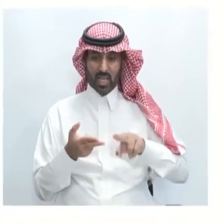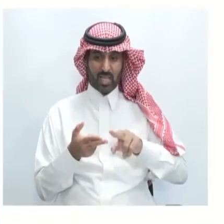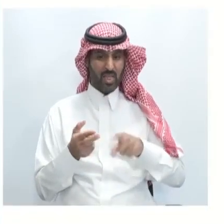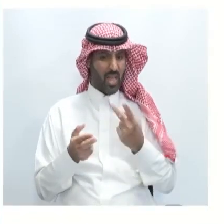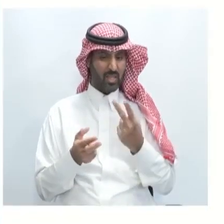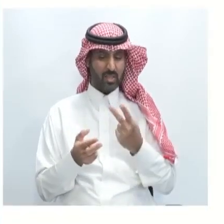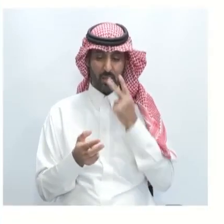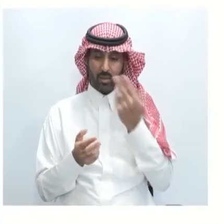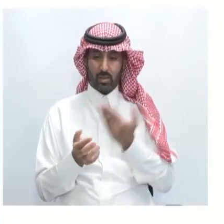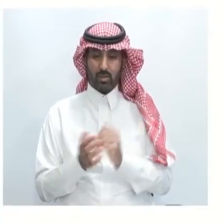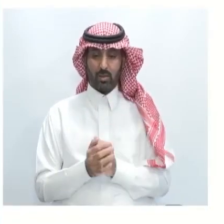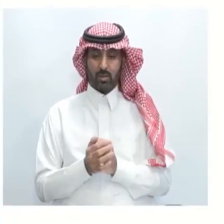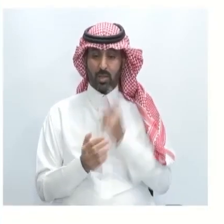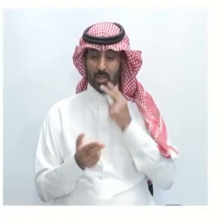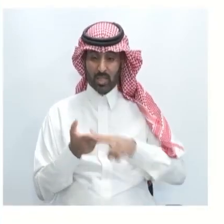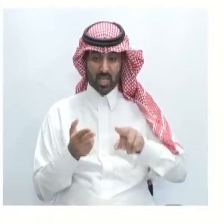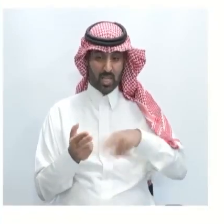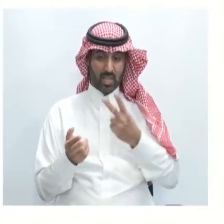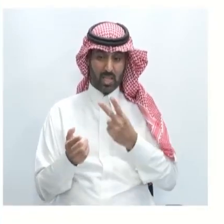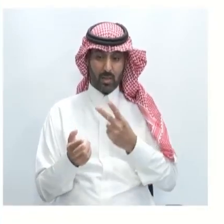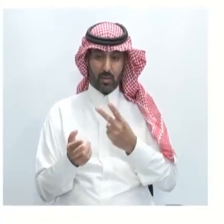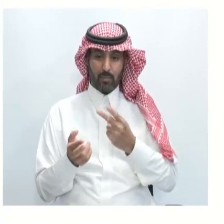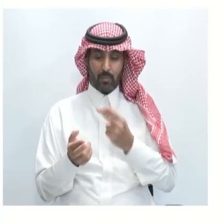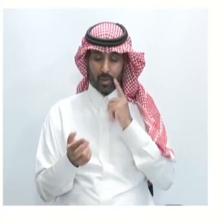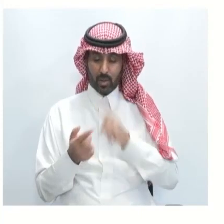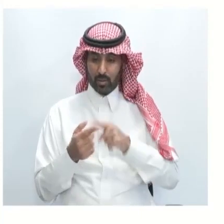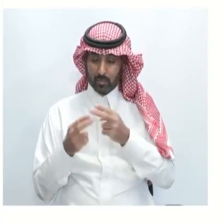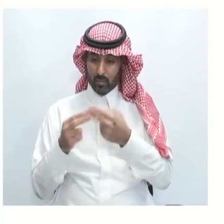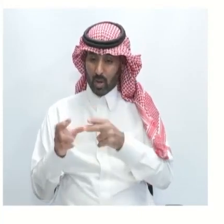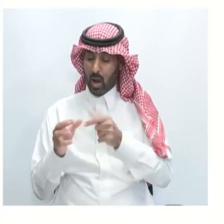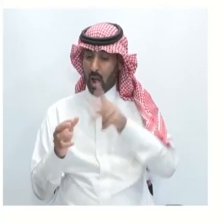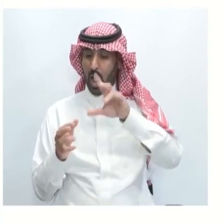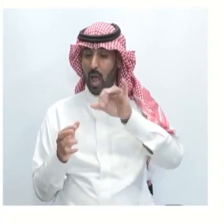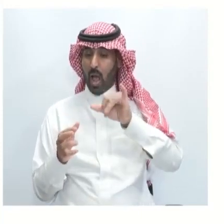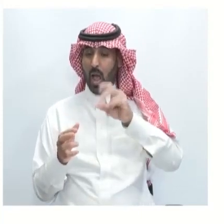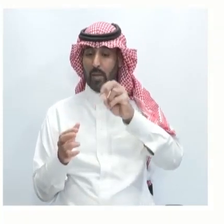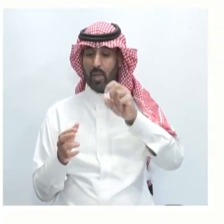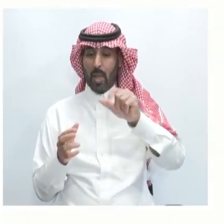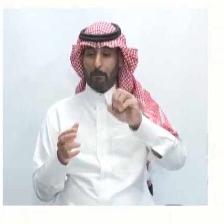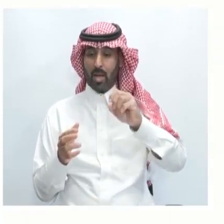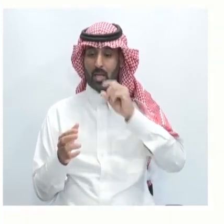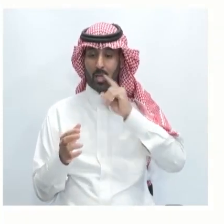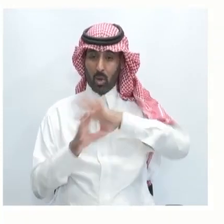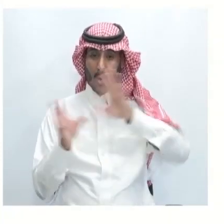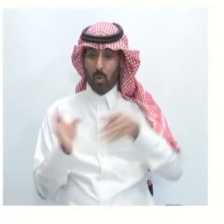دعونا نقرا الشرط الثاني ان تكون المقدمه الكبرى كليه